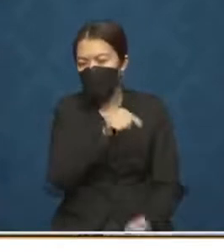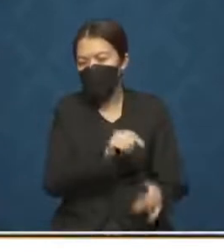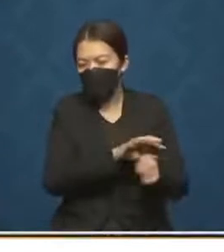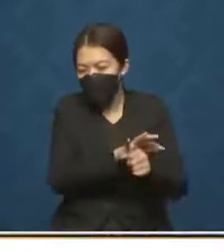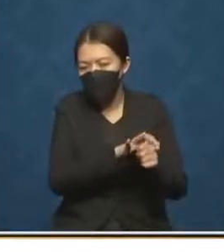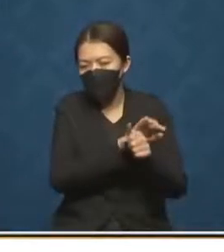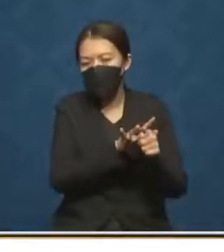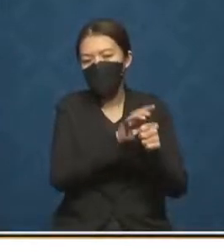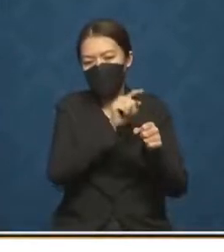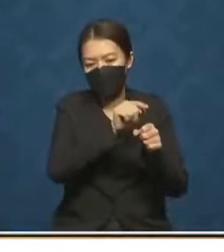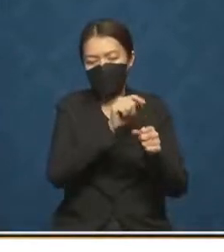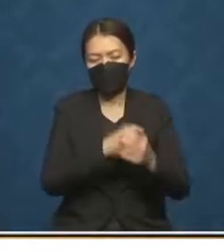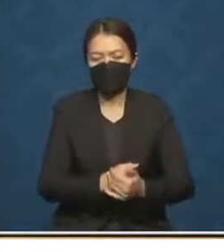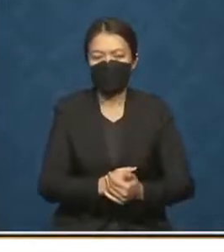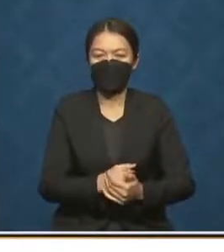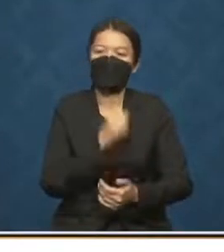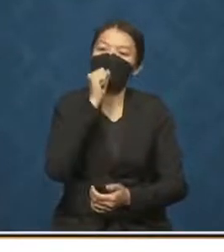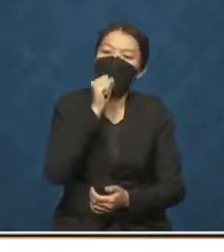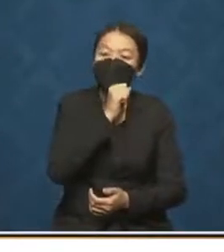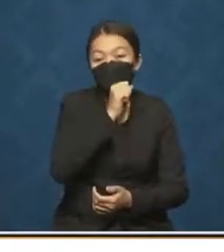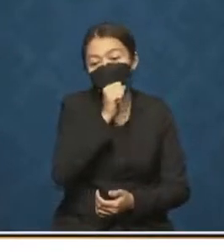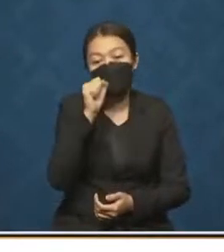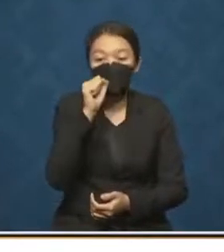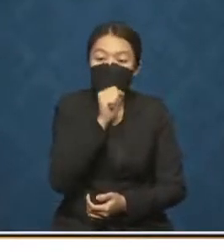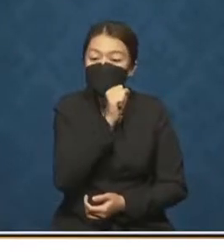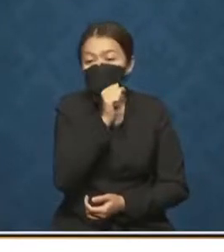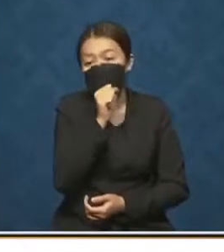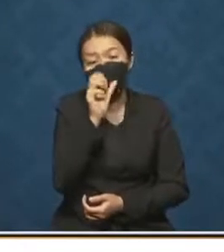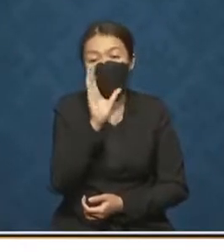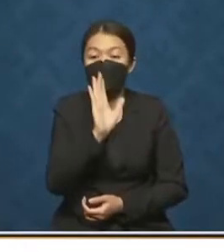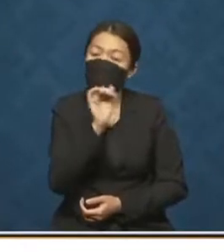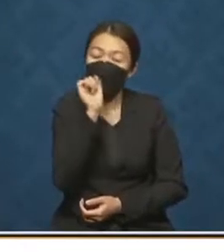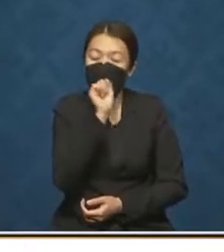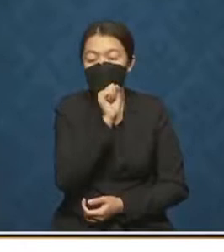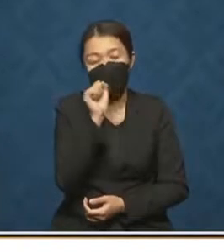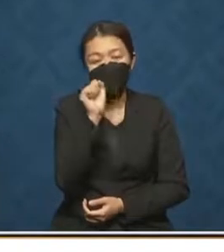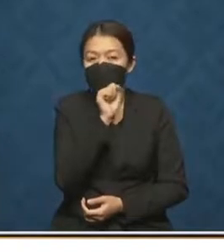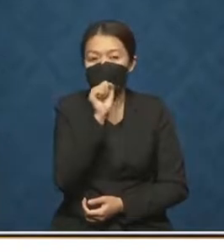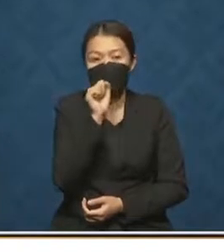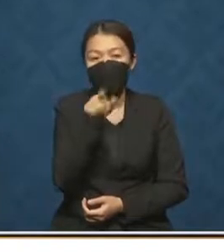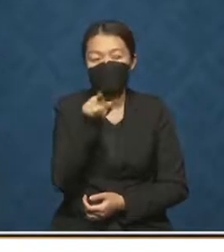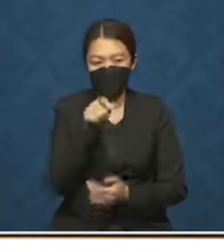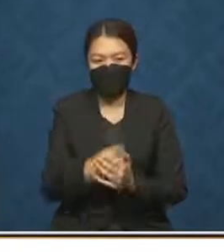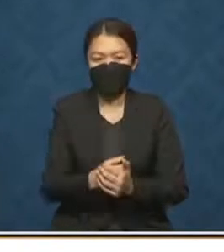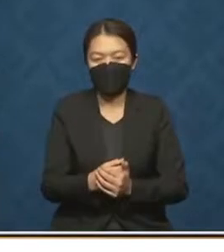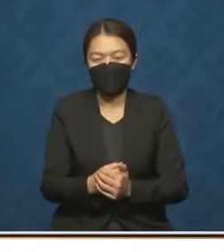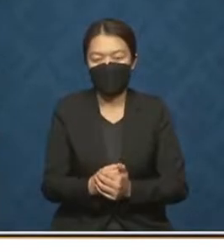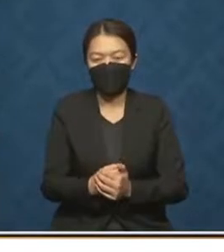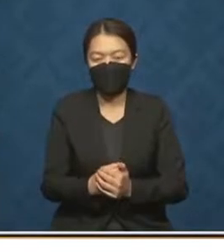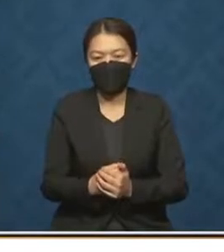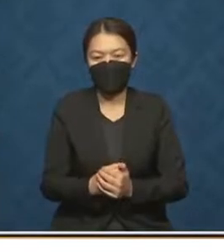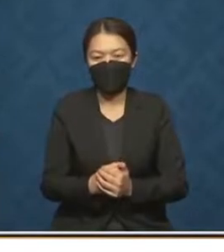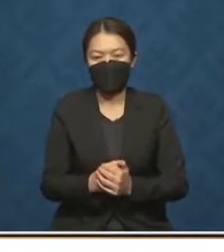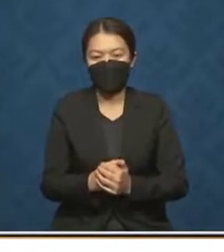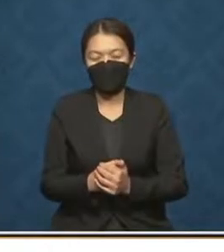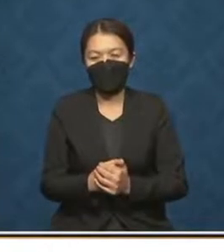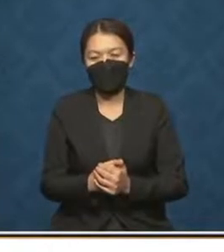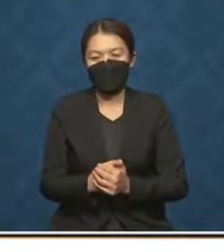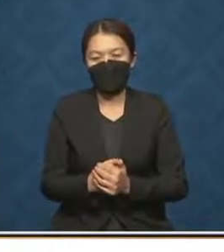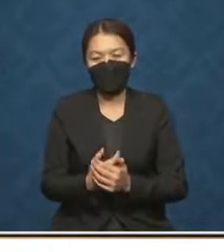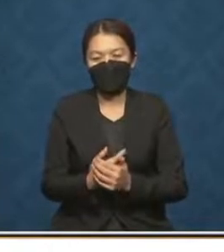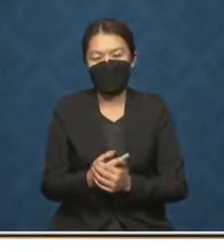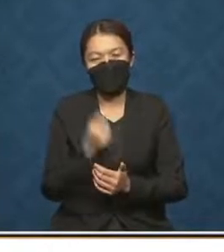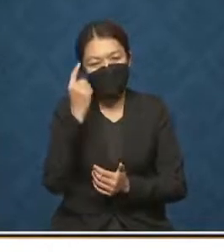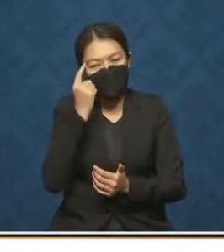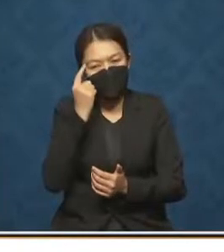็หลองเพลงไปแต่ลว แตลวันเพระทนก็เขาเรีกว่าเดินเล่นจำหมว